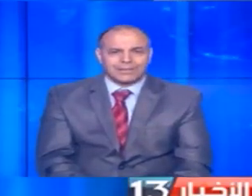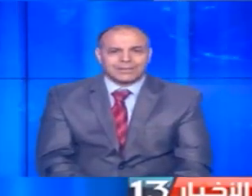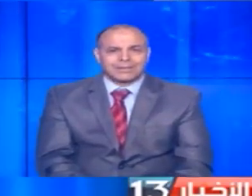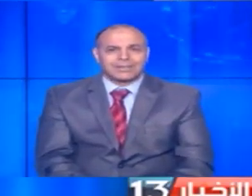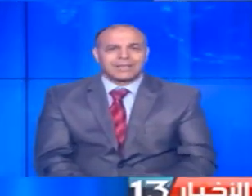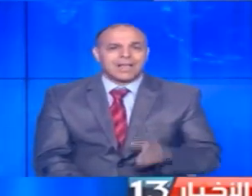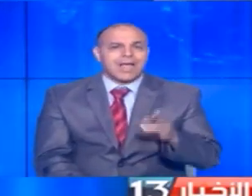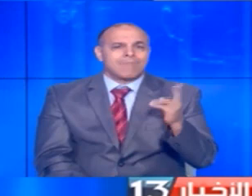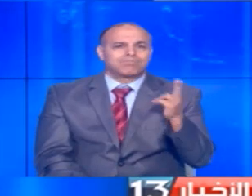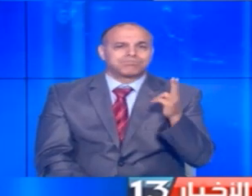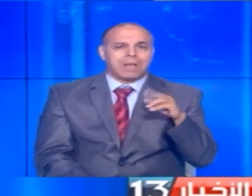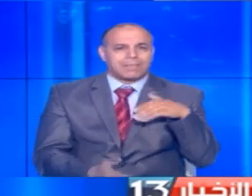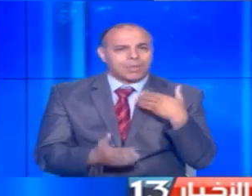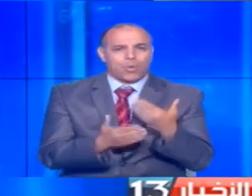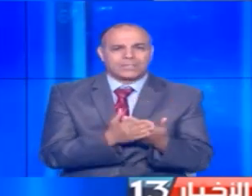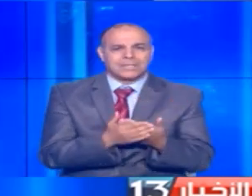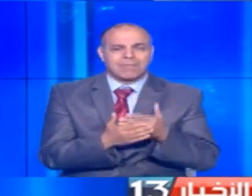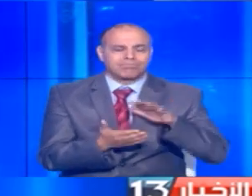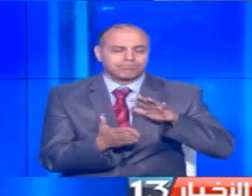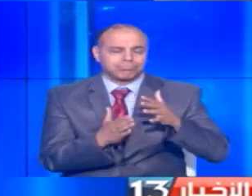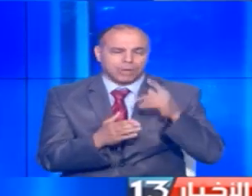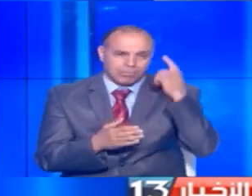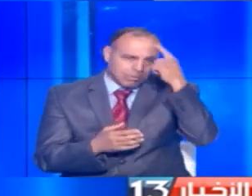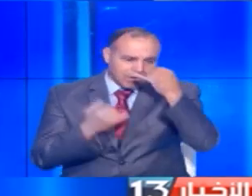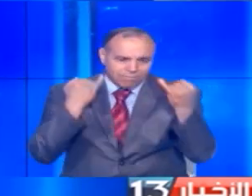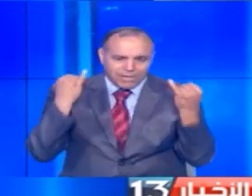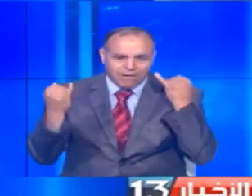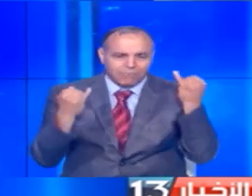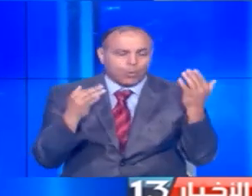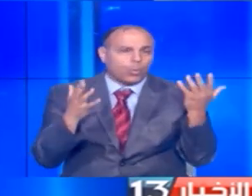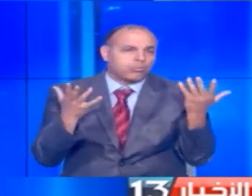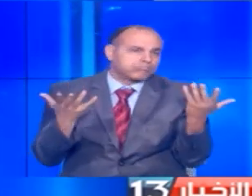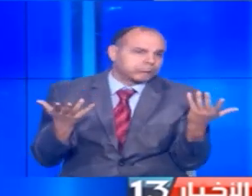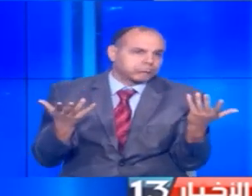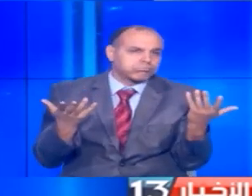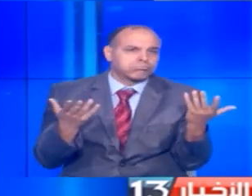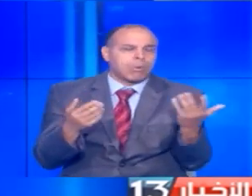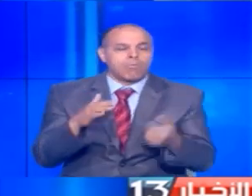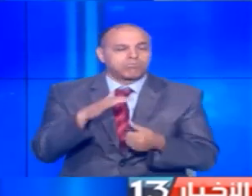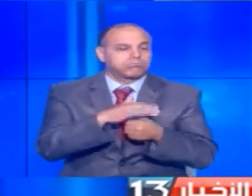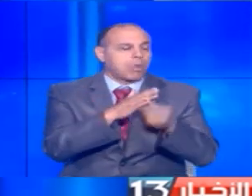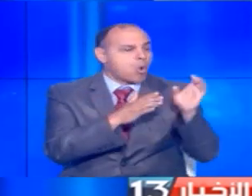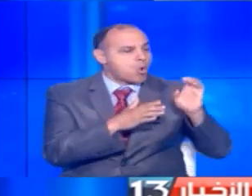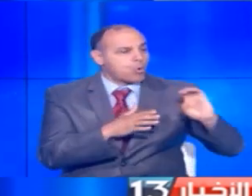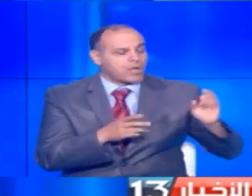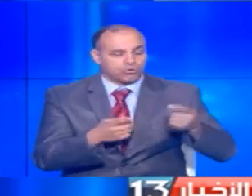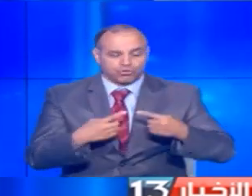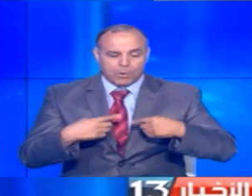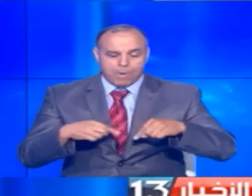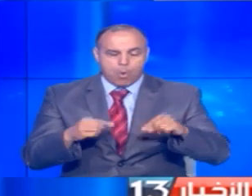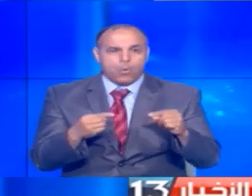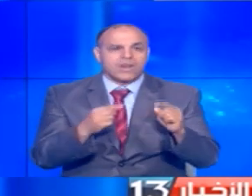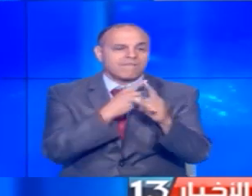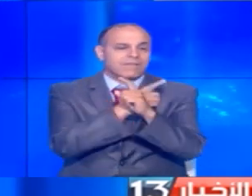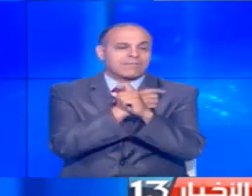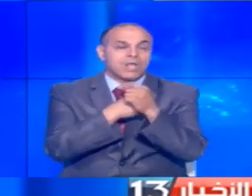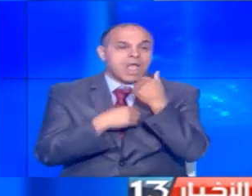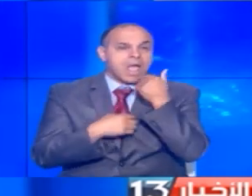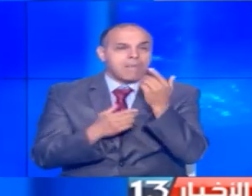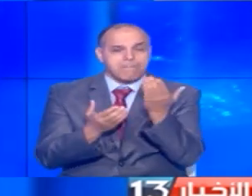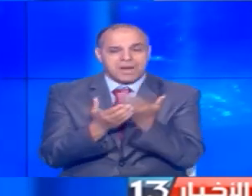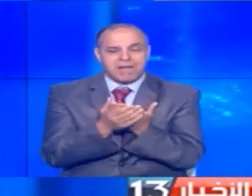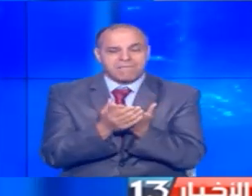في ظل عدم التوصل إلى تقريب لوجهات النظر بين القادة الأوروبيين المجتمعين في النمسا بشأن